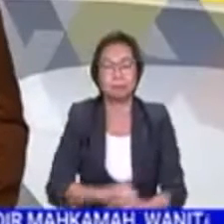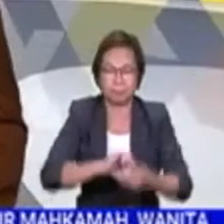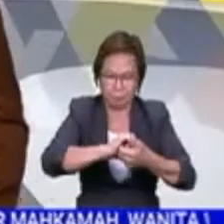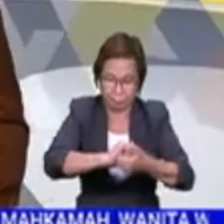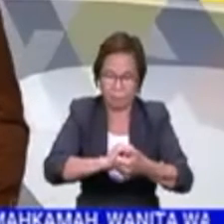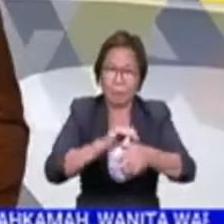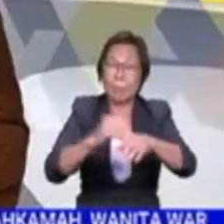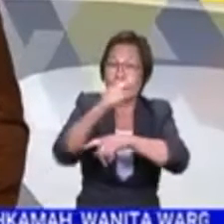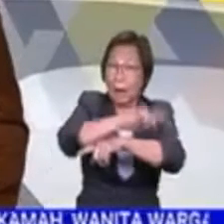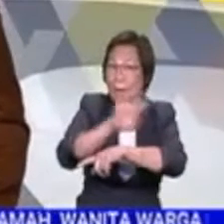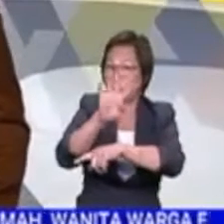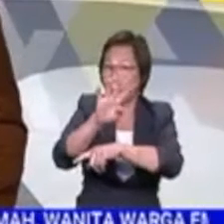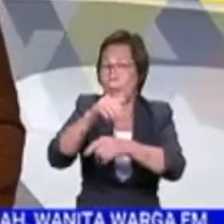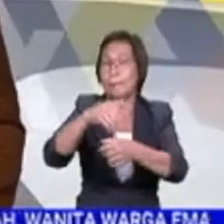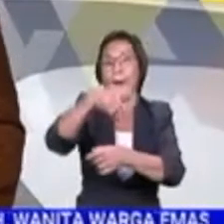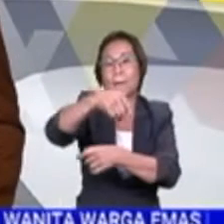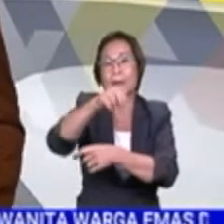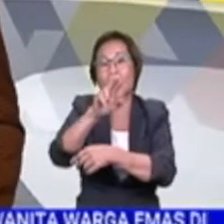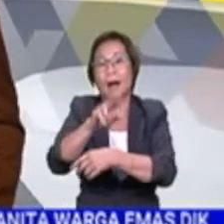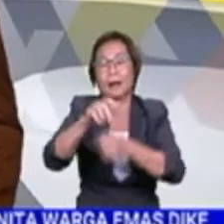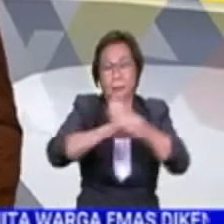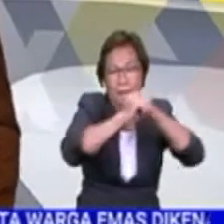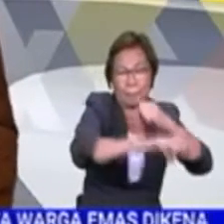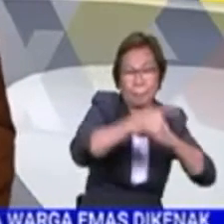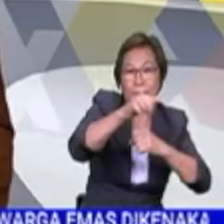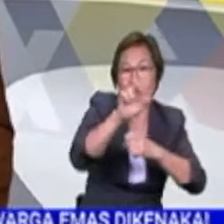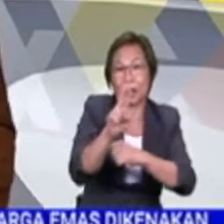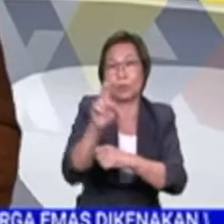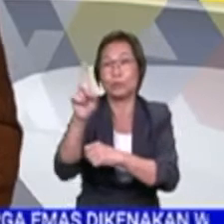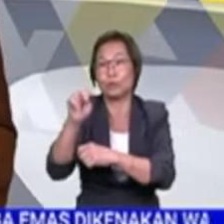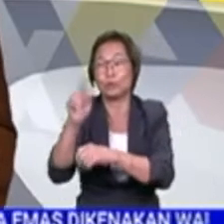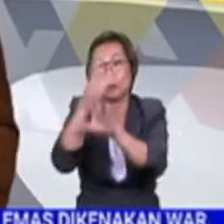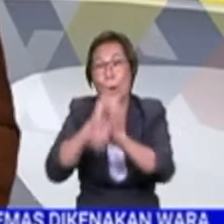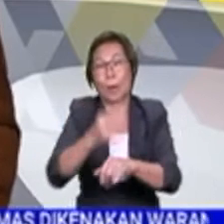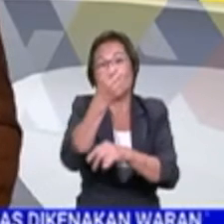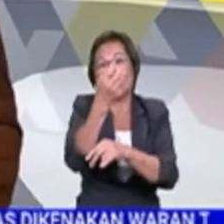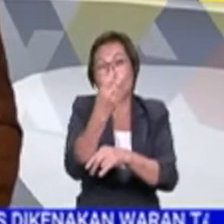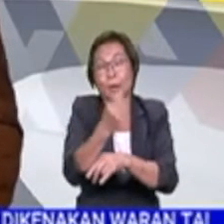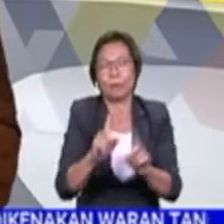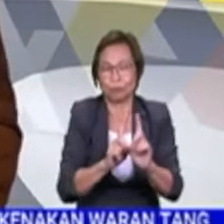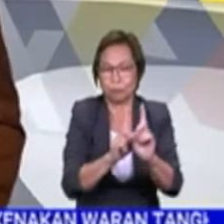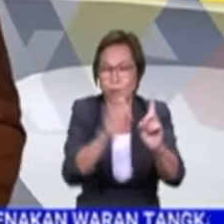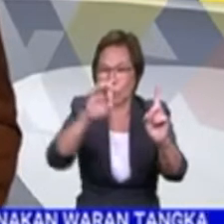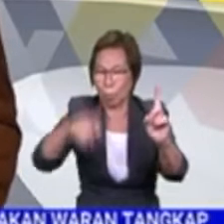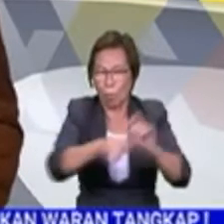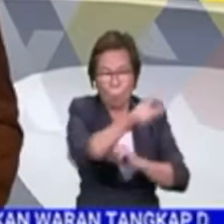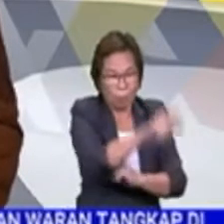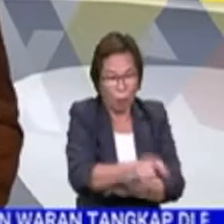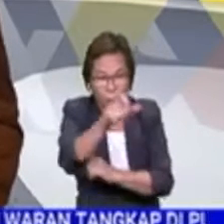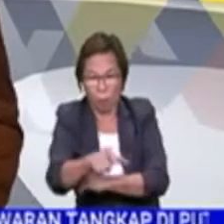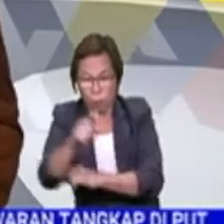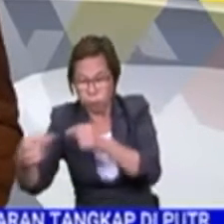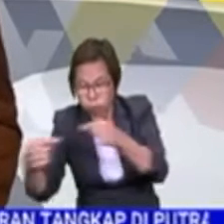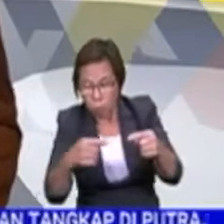Pada hari keempat kempen pilihan raya umum PRU DUN Sarawak yang ke-12, pematuhan prosedur operasi standard SOP calon-calon yang bertanding